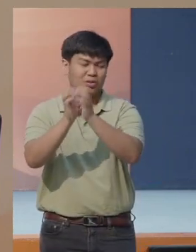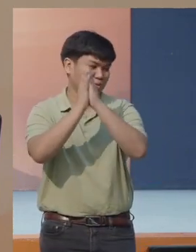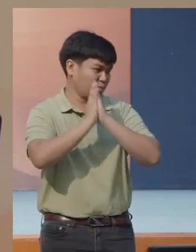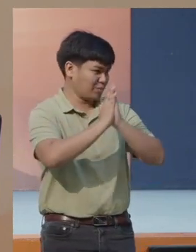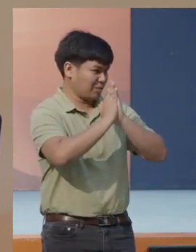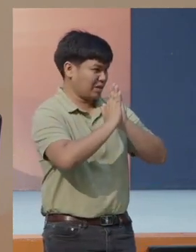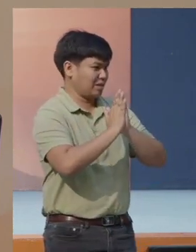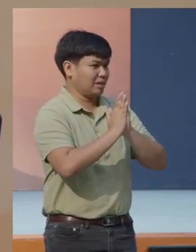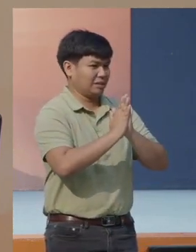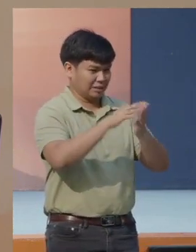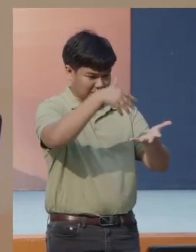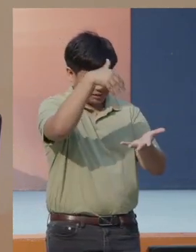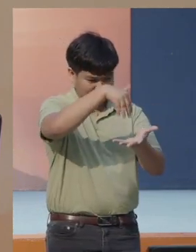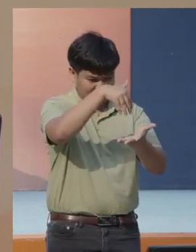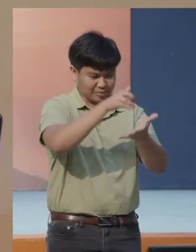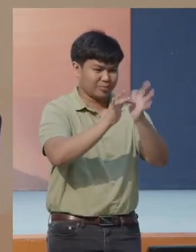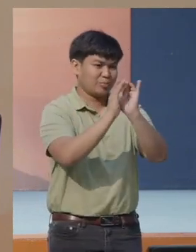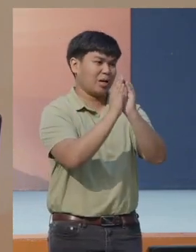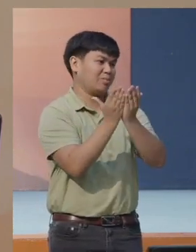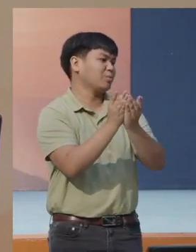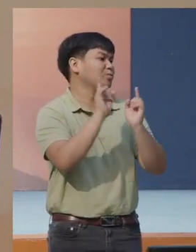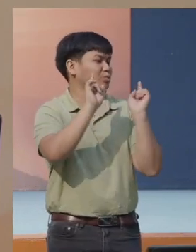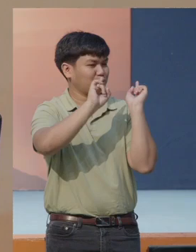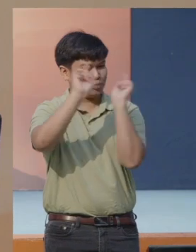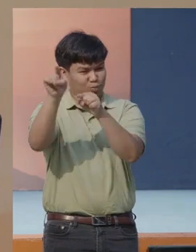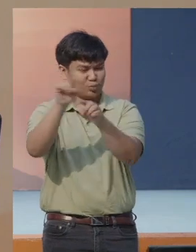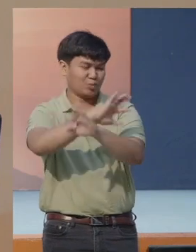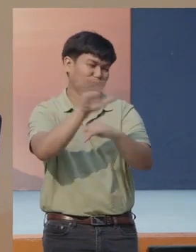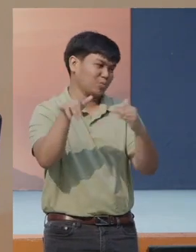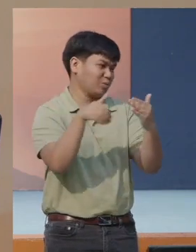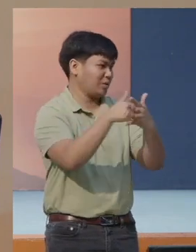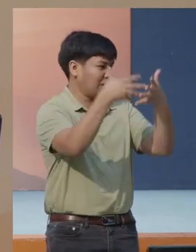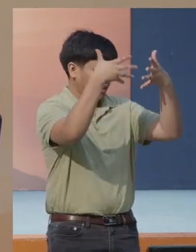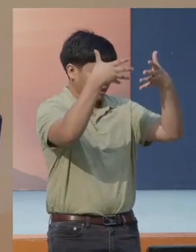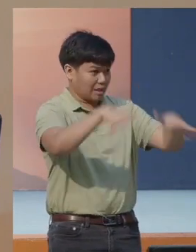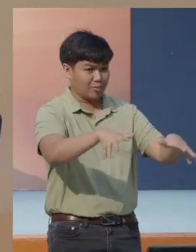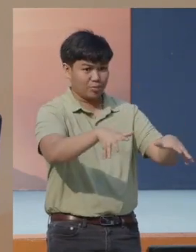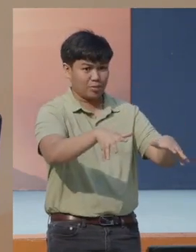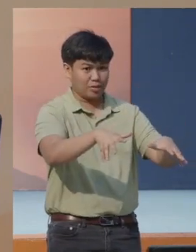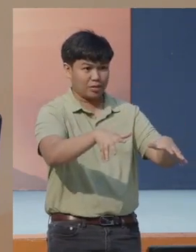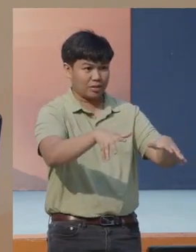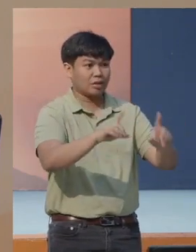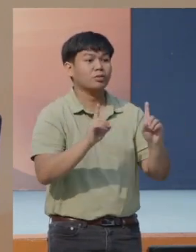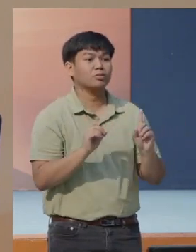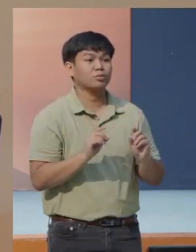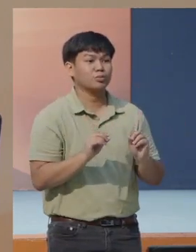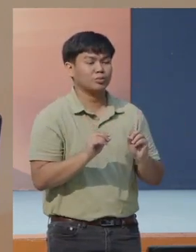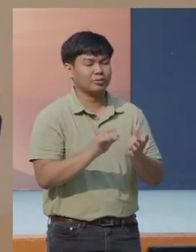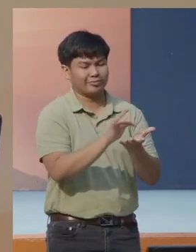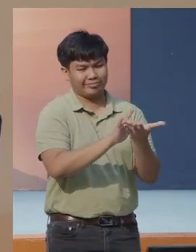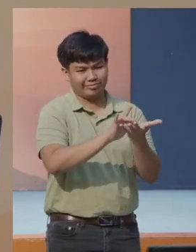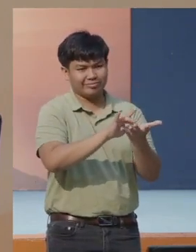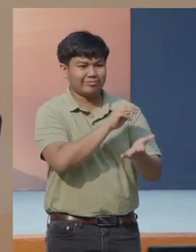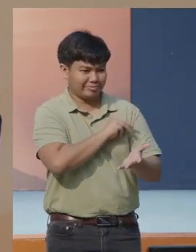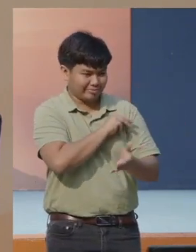Dun natin aralin ang salita ng Diyos. At pagkatapos, saka tayo mag-medical